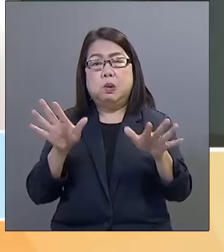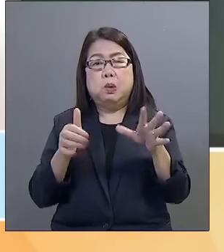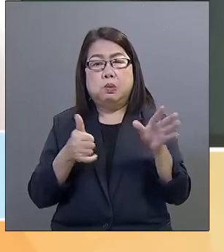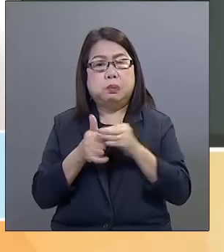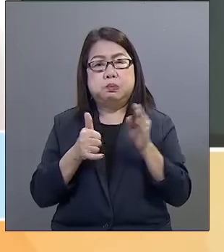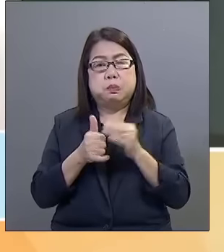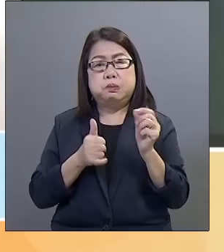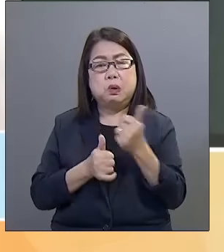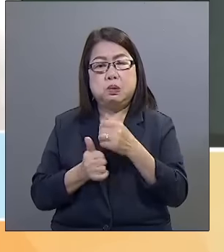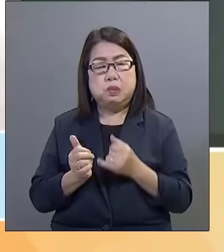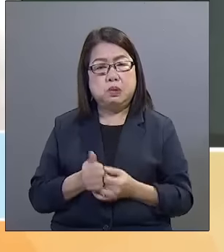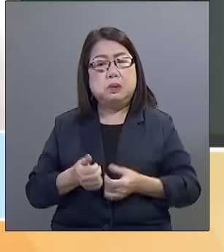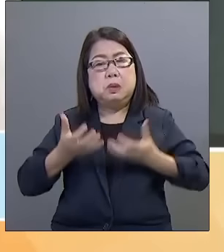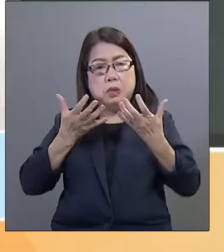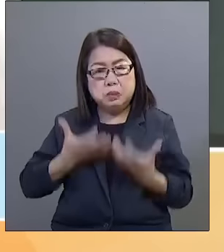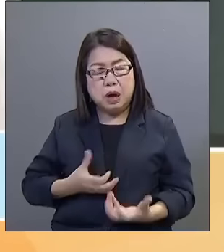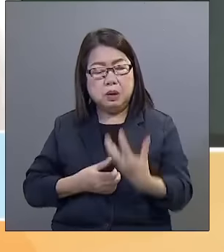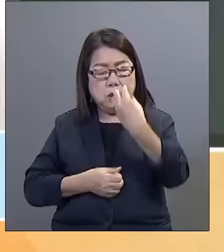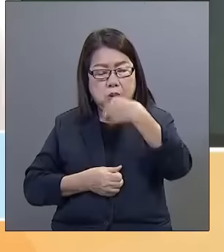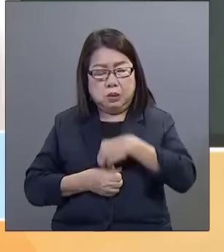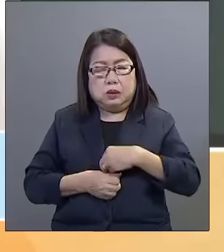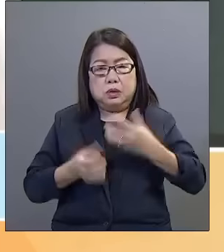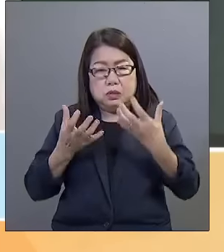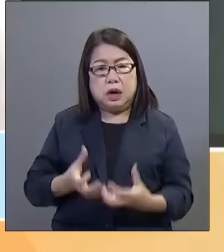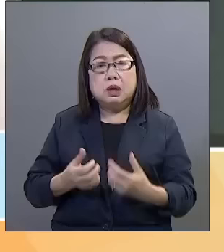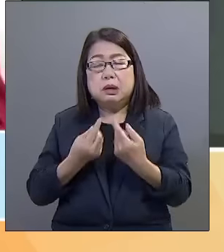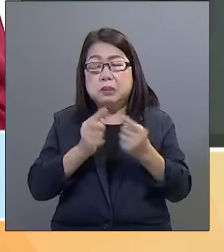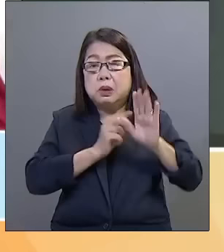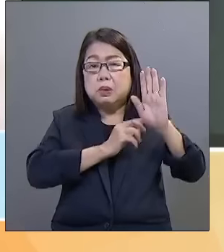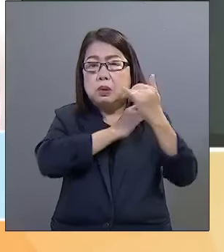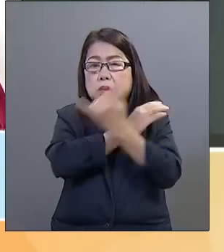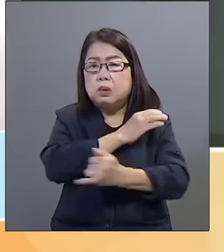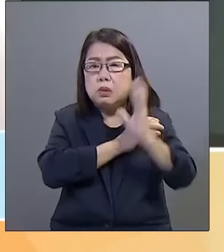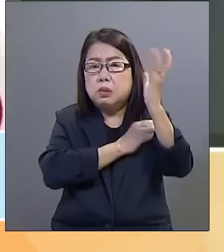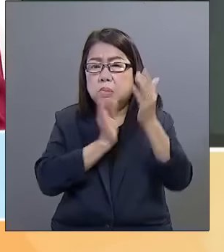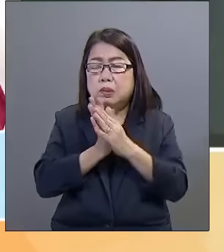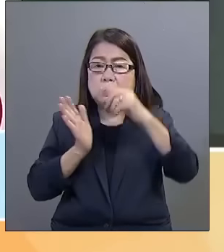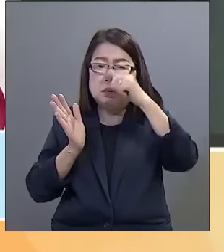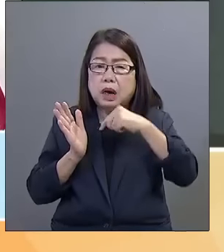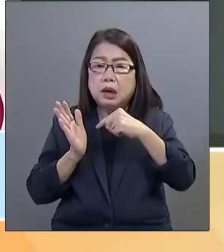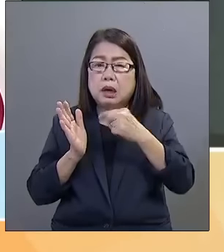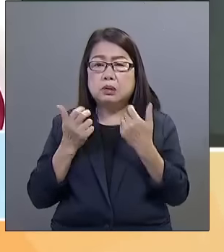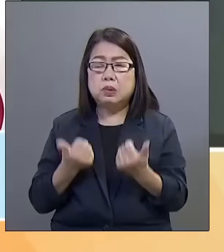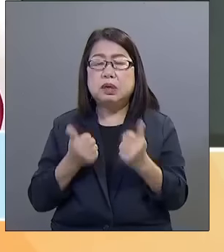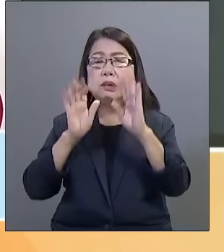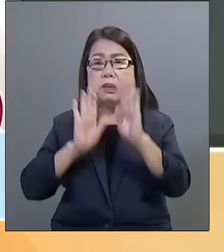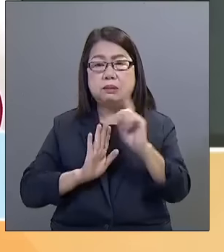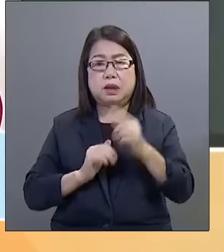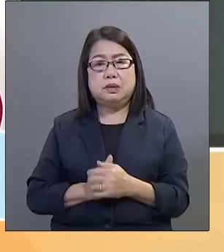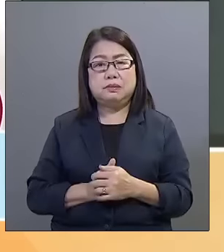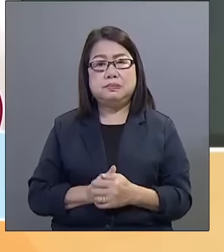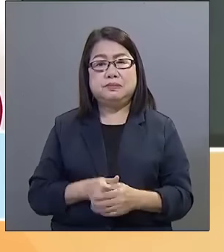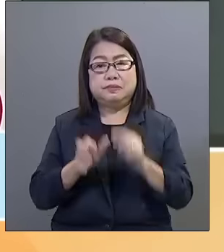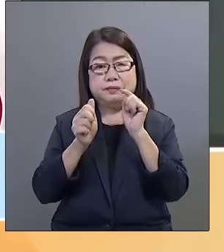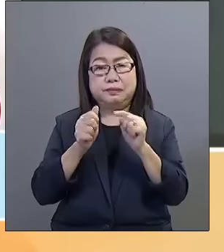เร็วแล้วก็มีความรุนแรงมากขึ้นตรงนี้เนี่ยสถานการณ์ในทั่วโลกรวมถึงประเทศไทยเป็นยังไงบ้างคะอาจารย์ ปรากฏว่ามันต